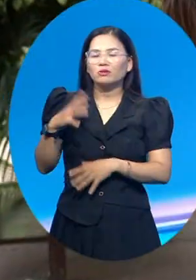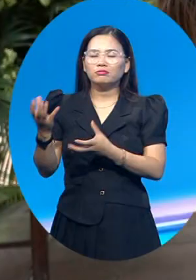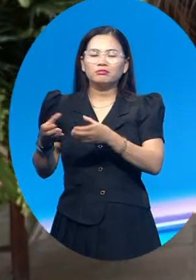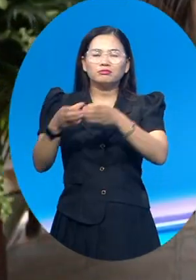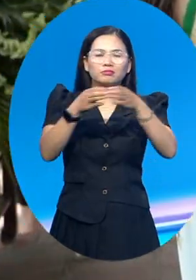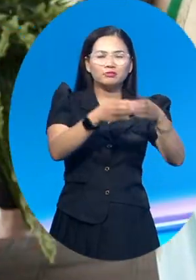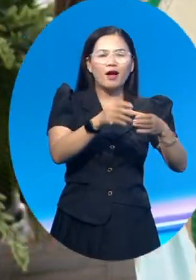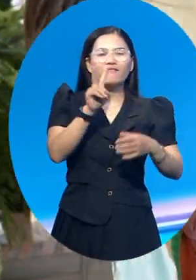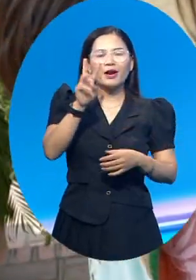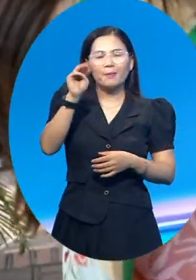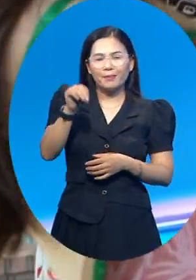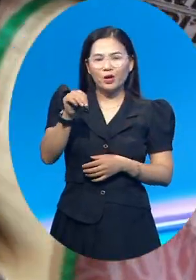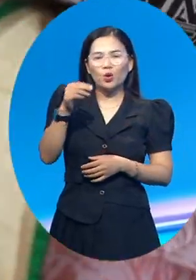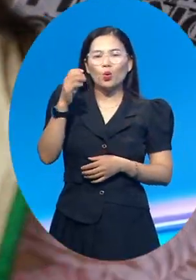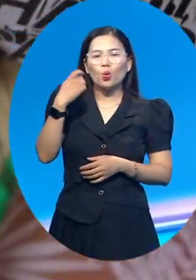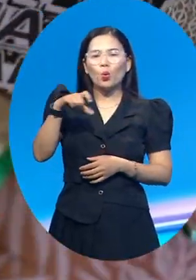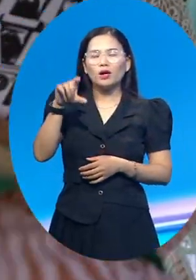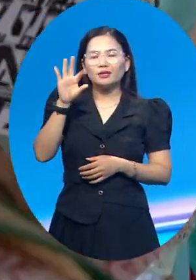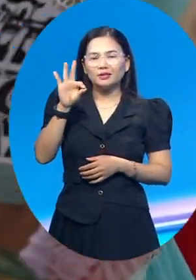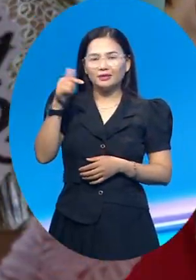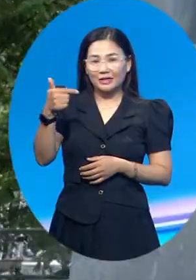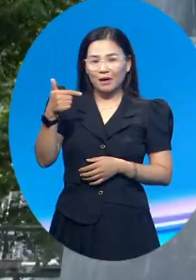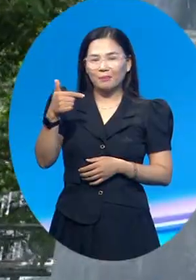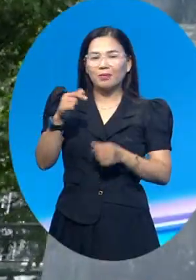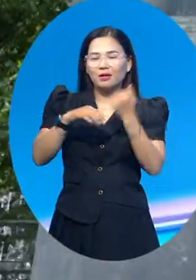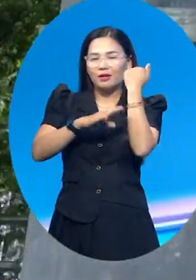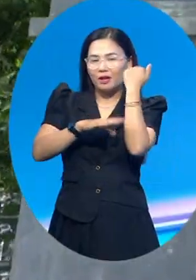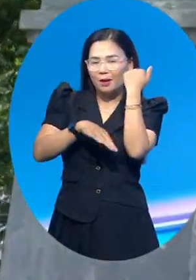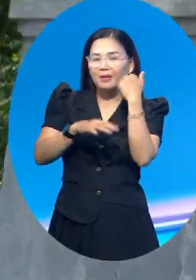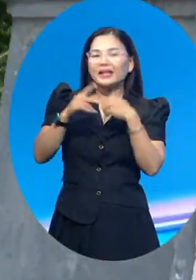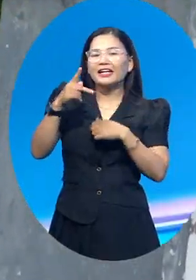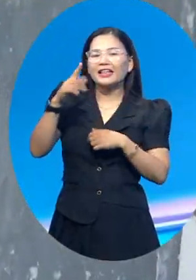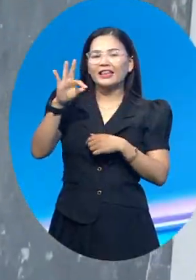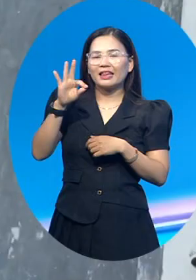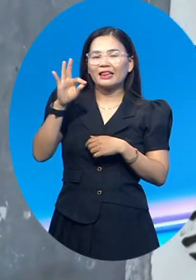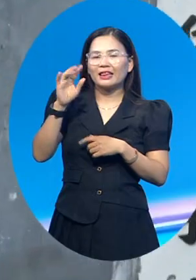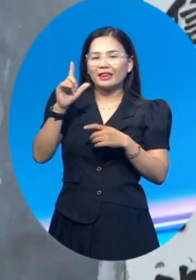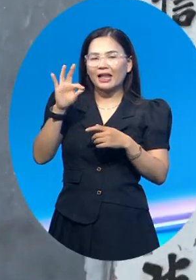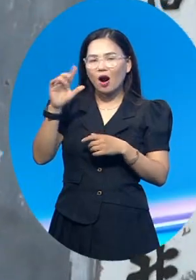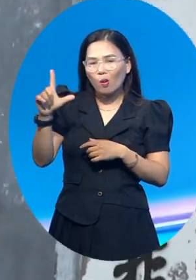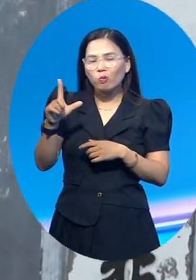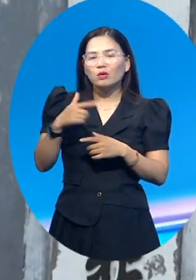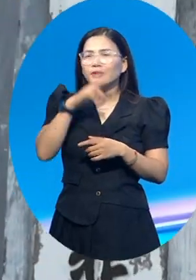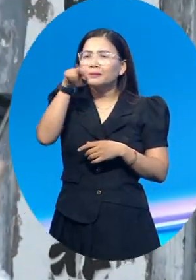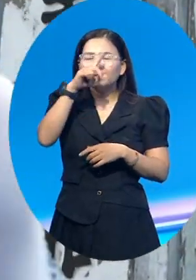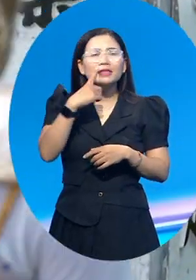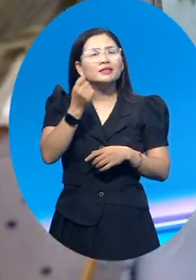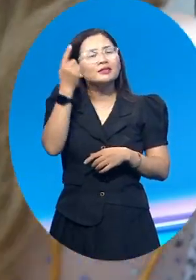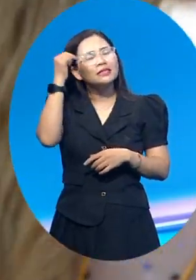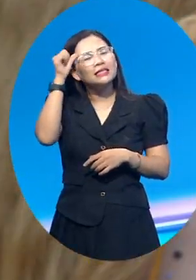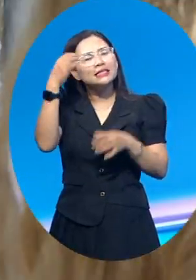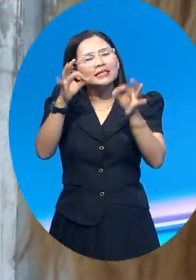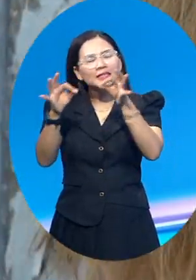đến Văn Miếu Quốc Tử Giám, quần thể di tích đa dạng phong phú nằm ở phía nam kinh thành Thăng Long, khám phá kiến trúc cổ độc đáo, những câu chuyện lịch sử và văn